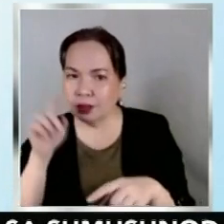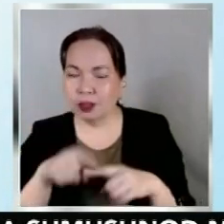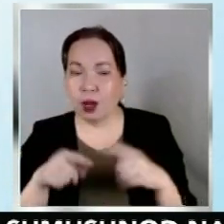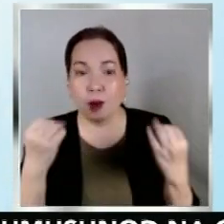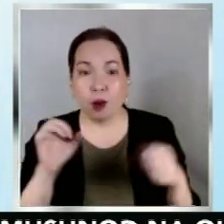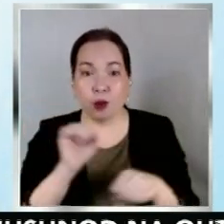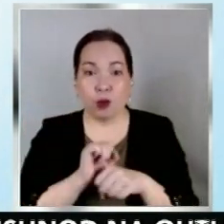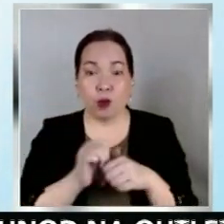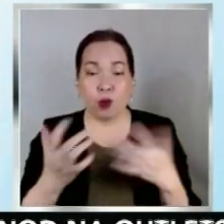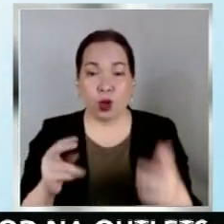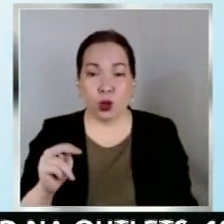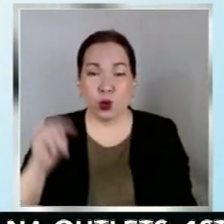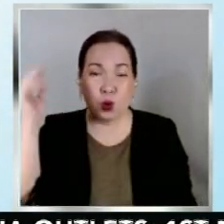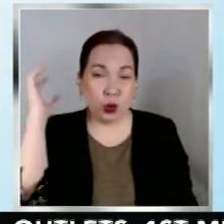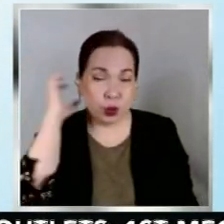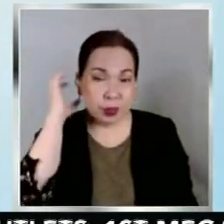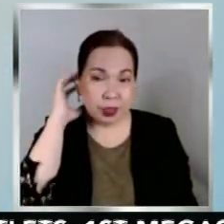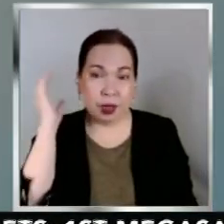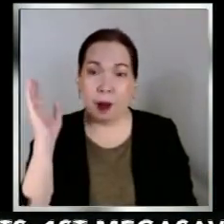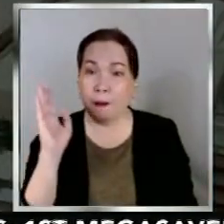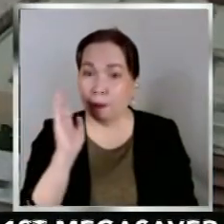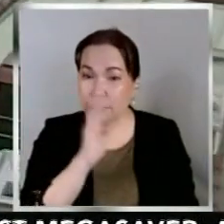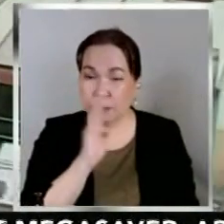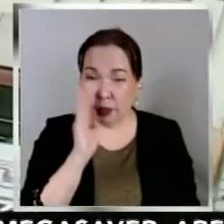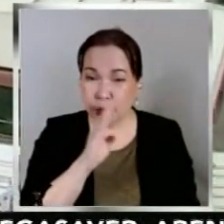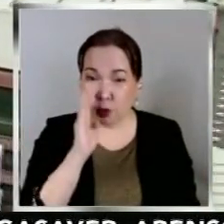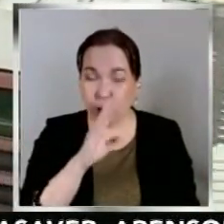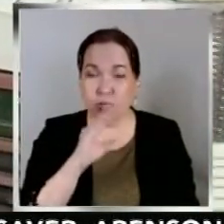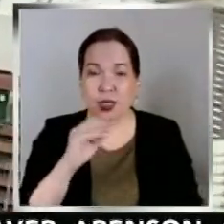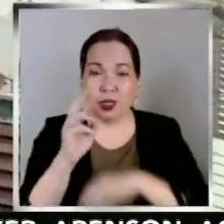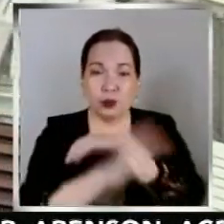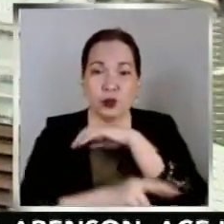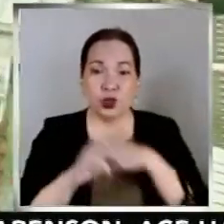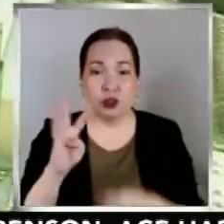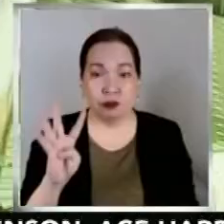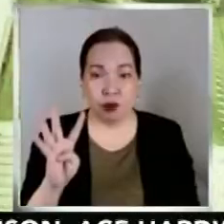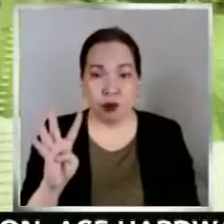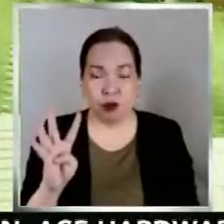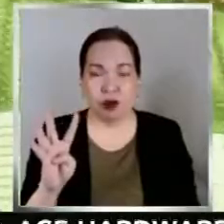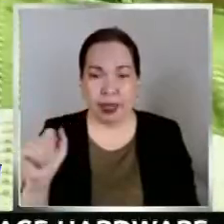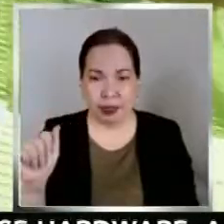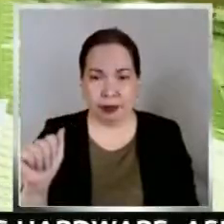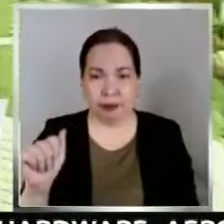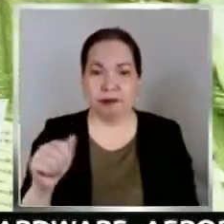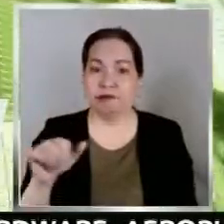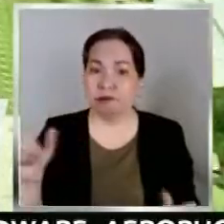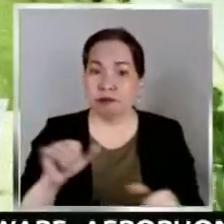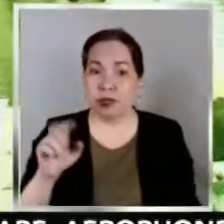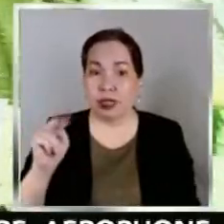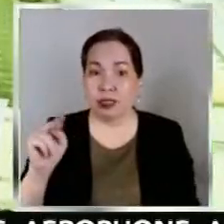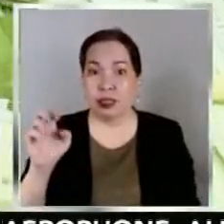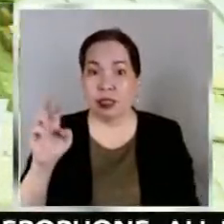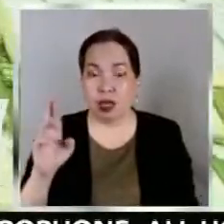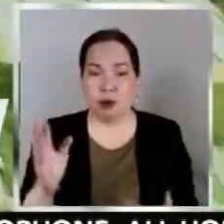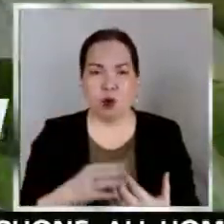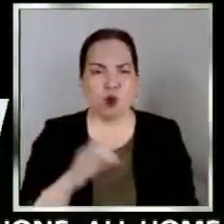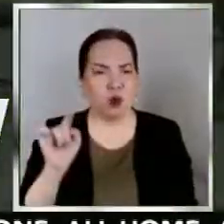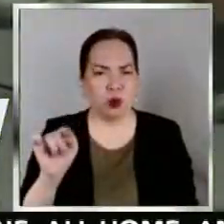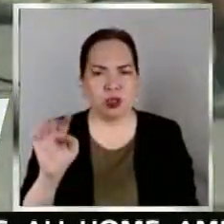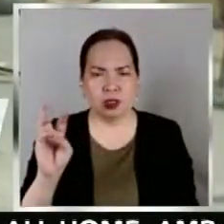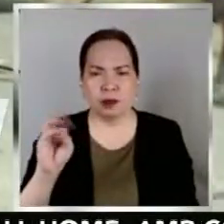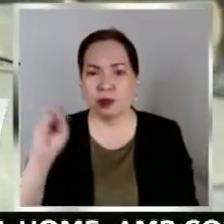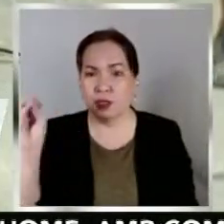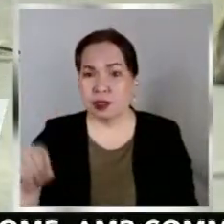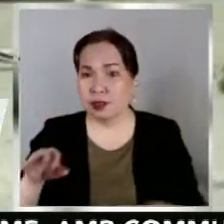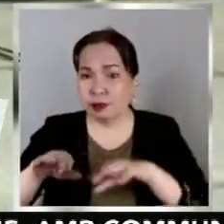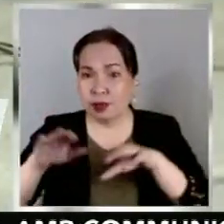Mindanao, Bicol Region at Calabarzon. Kahit nga sa Metro Manila, 1.6% ng mga kabataan ay nagtatrabaho.